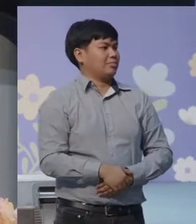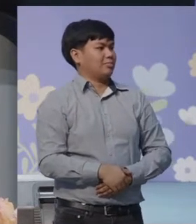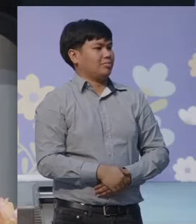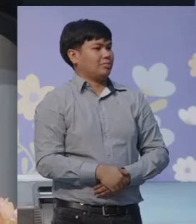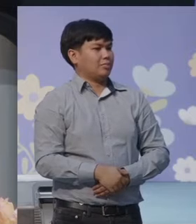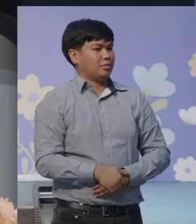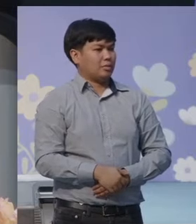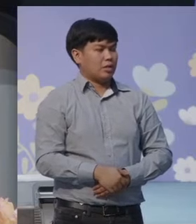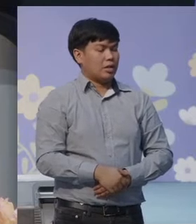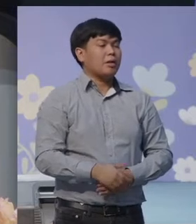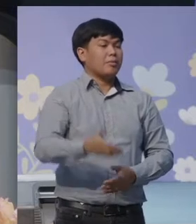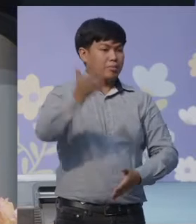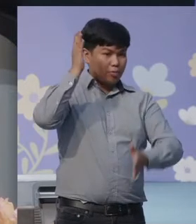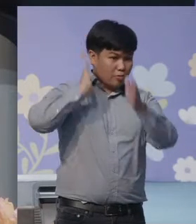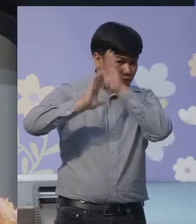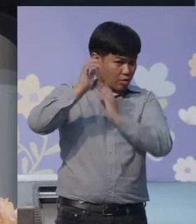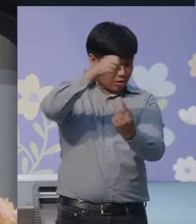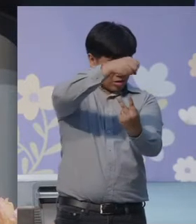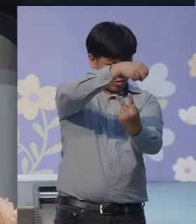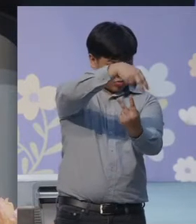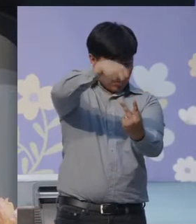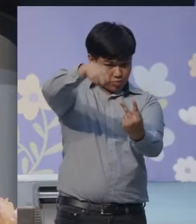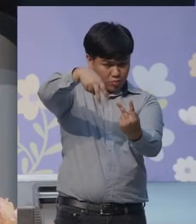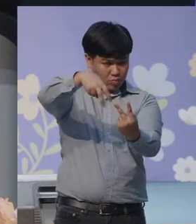yung polygamy, yung maraming asawa,